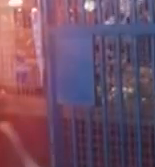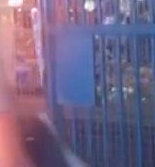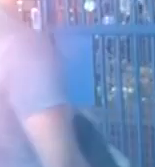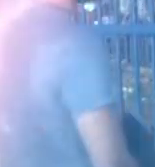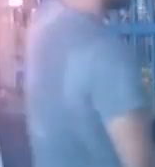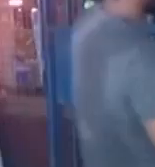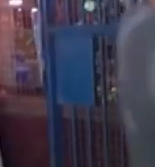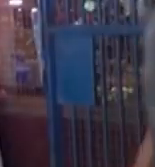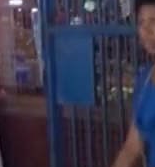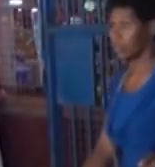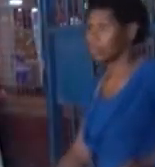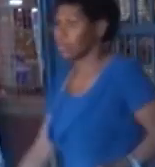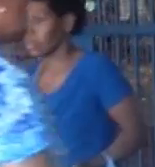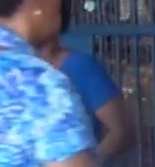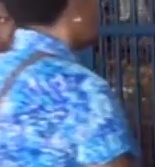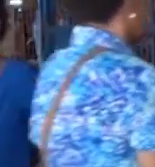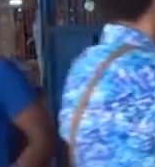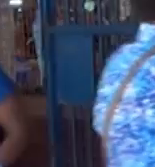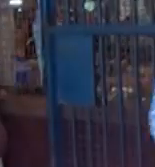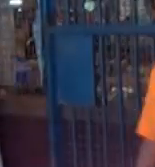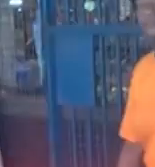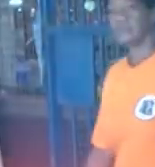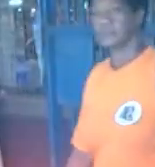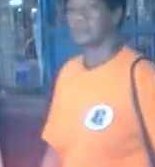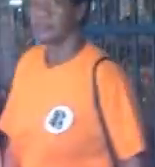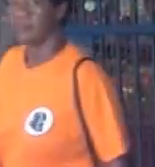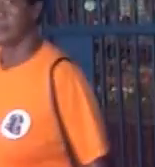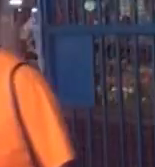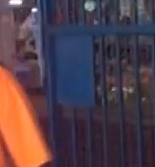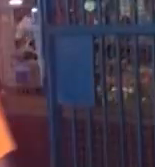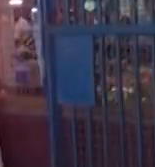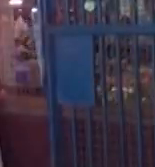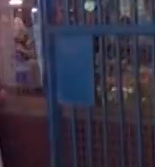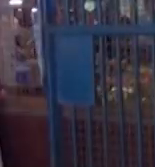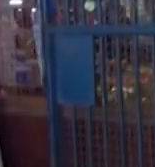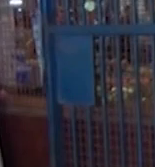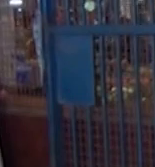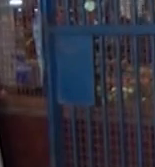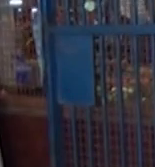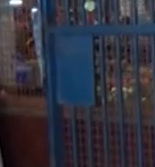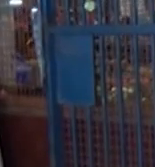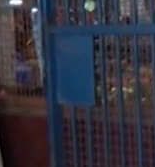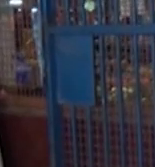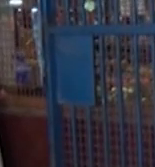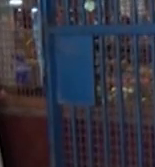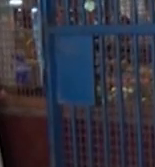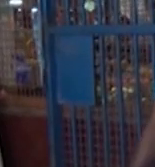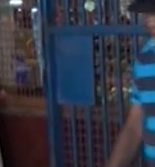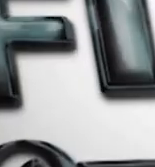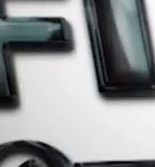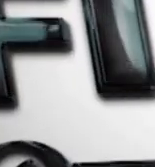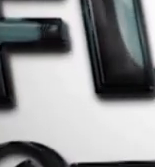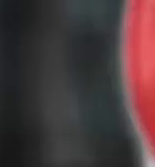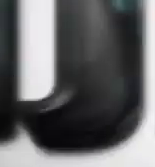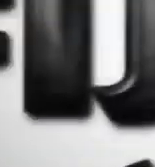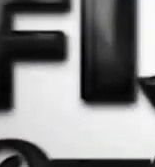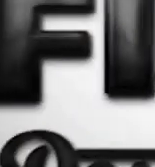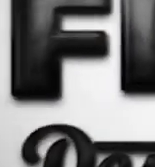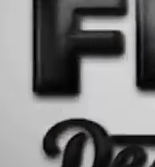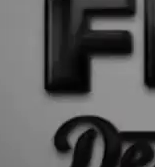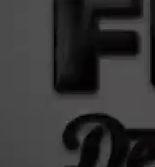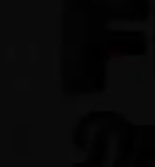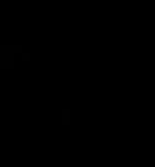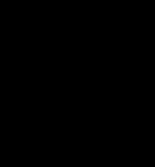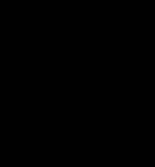कुमार स्वामी नायक गोंगो लिबू लटोका रेडियो फीजी 2 में पुराना गाना लगे हमें बहुत अच्छा लगे। रेडियो फीजी